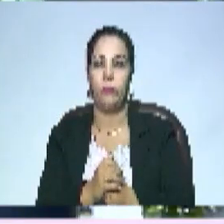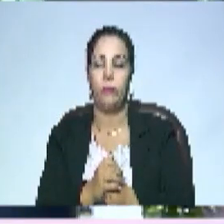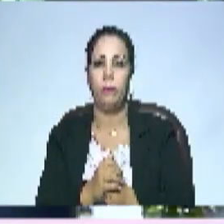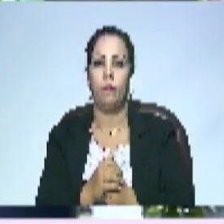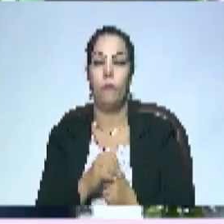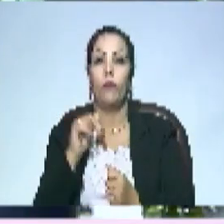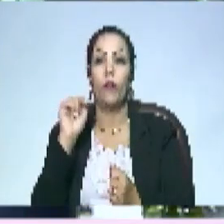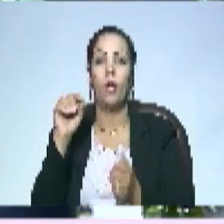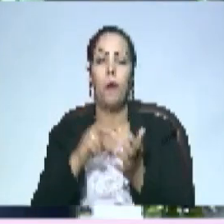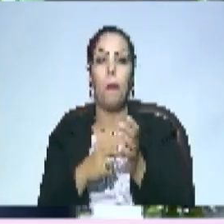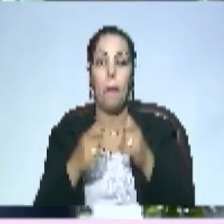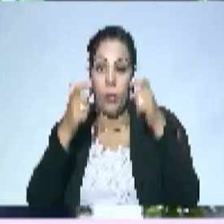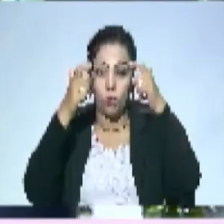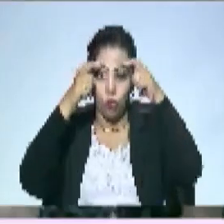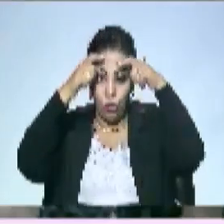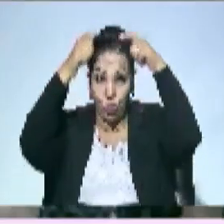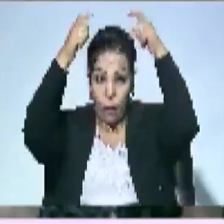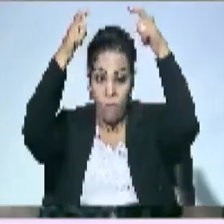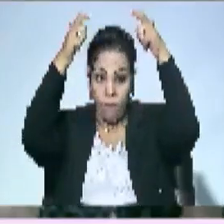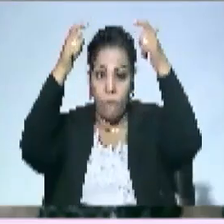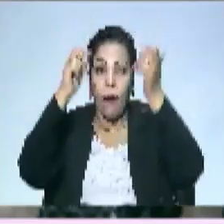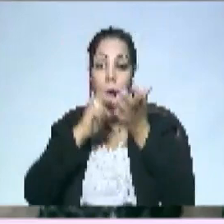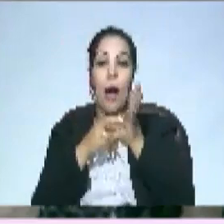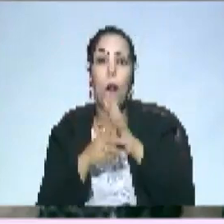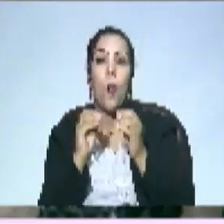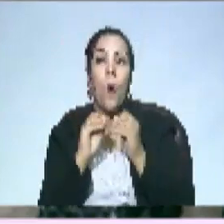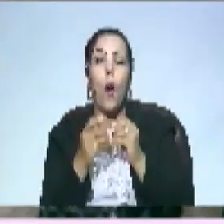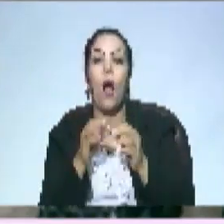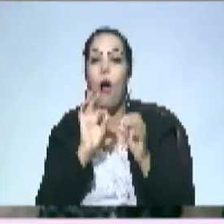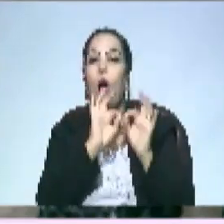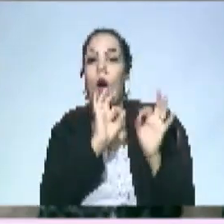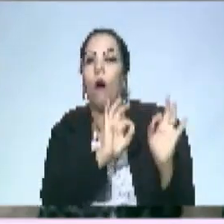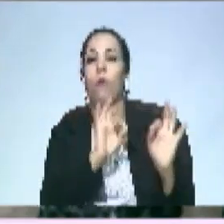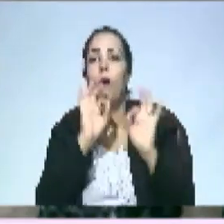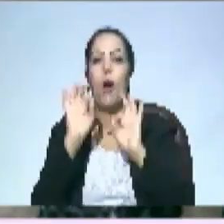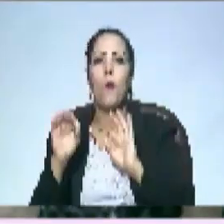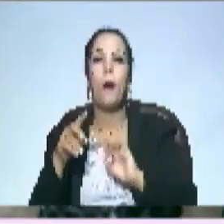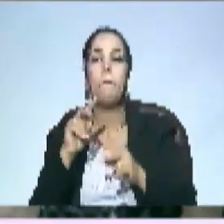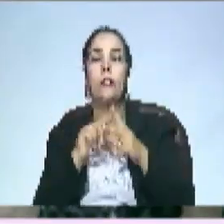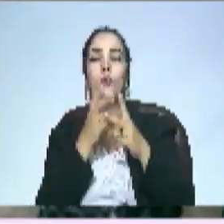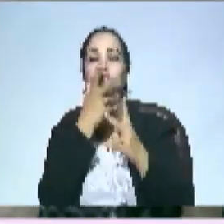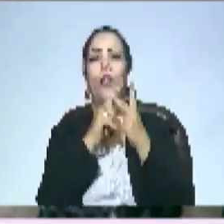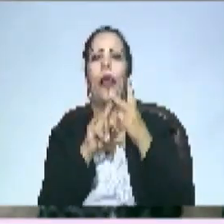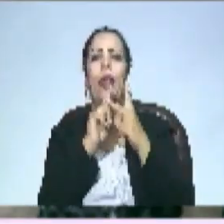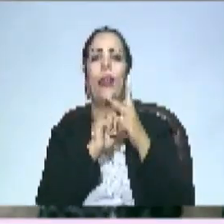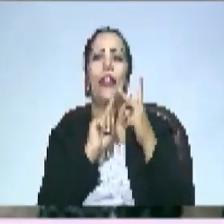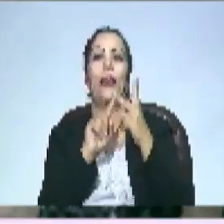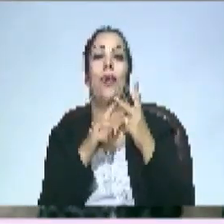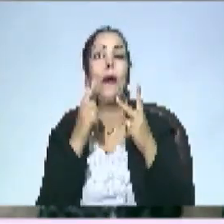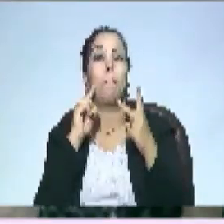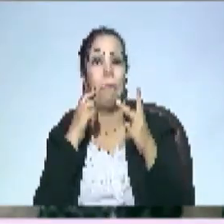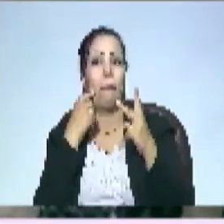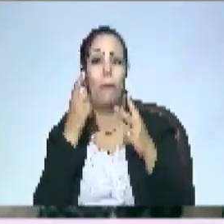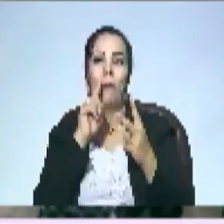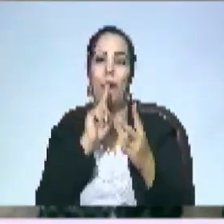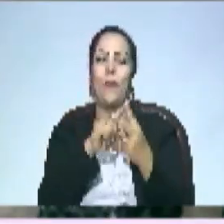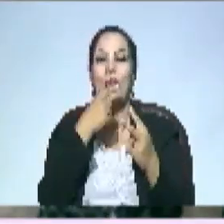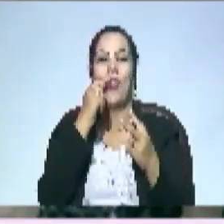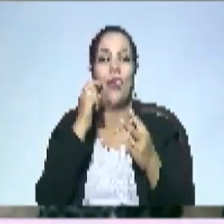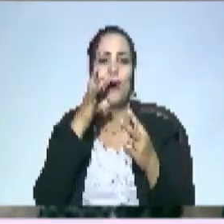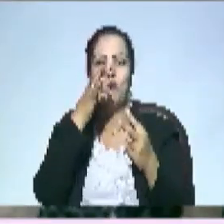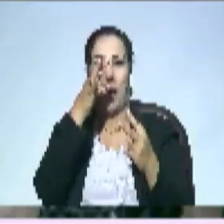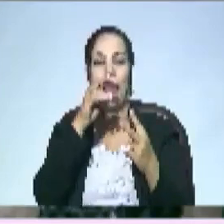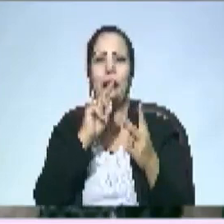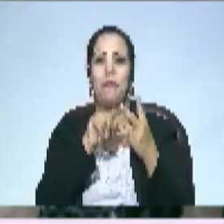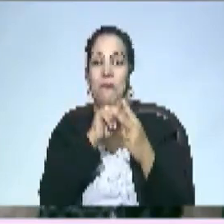طيب يبقى كده الشيف عمل نفس الصنف بطريقتين، الحادق والحلو. احنا كمان في البيت نقدر نعمل كده يعني، ما يكون